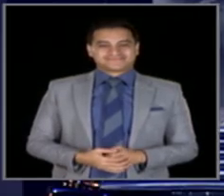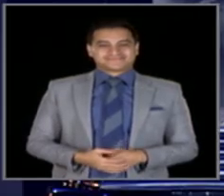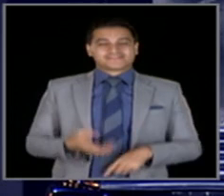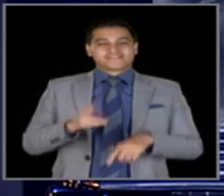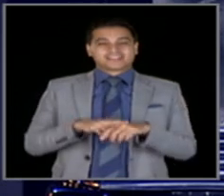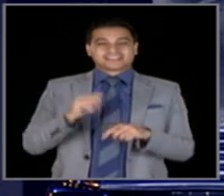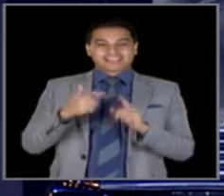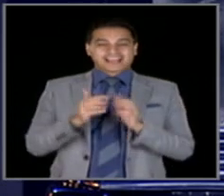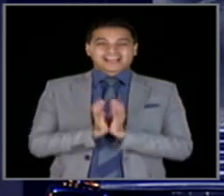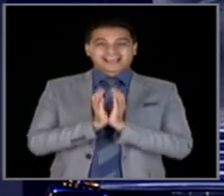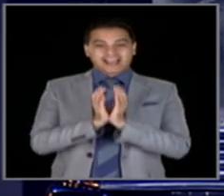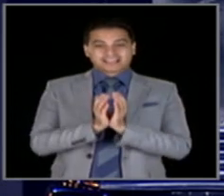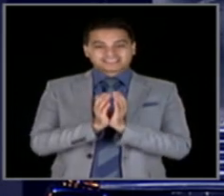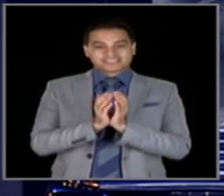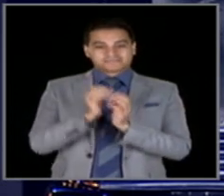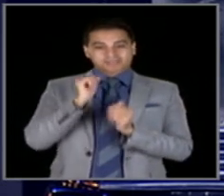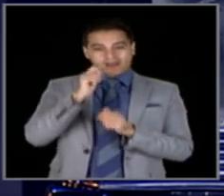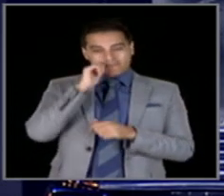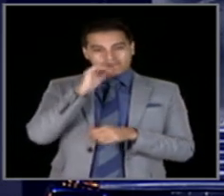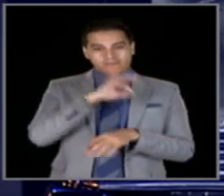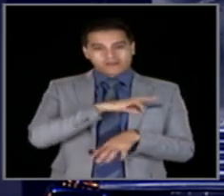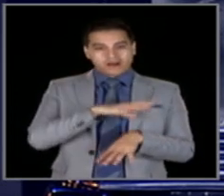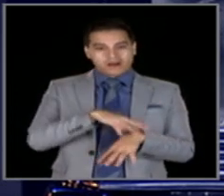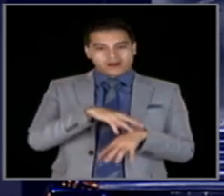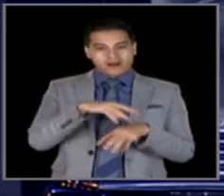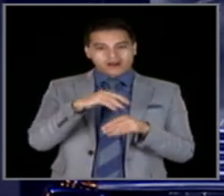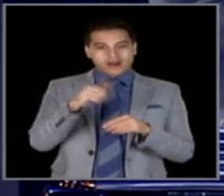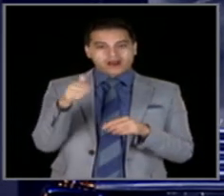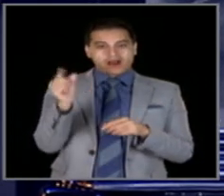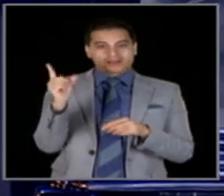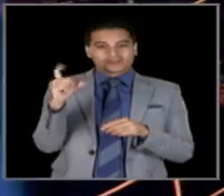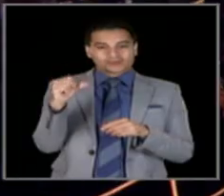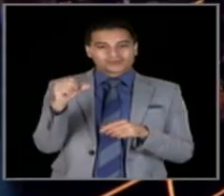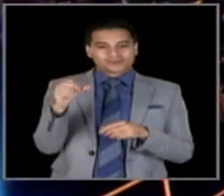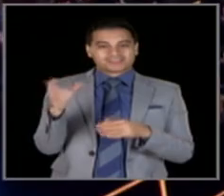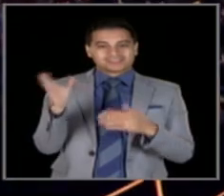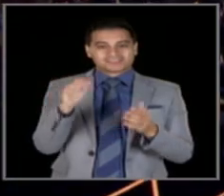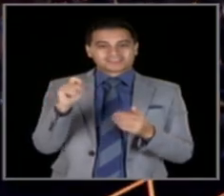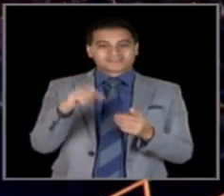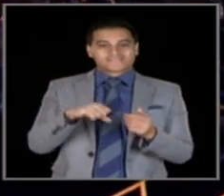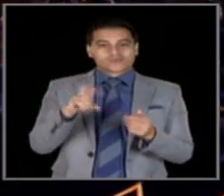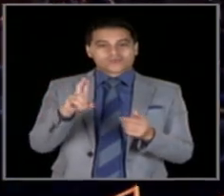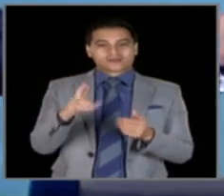الاديب الراحل عبد التواب يوسف للصاحب المثالي اندرو صفوت